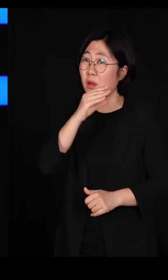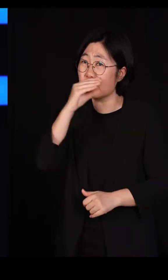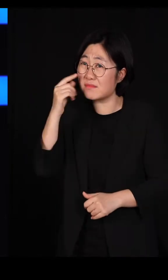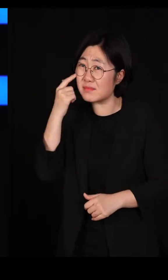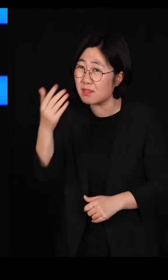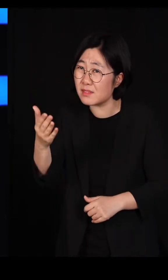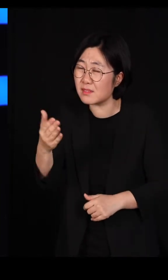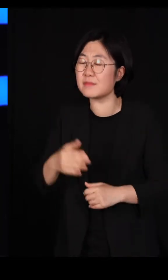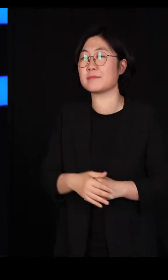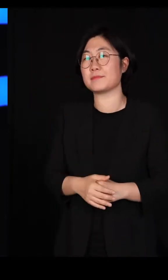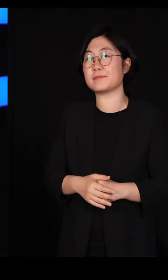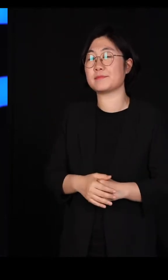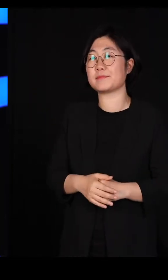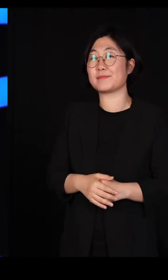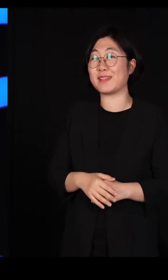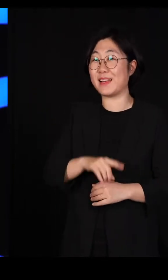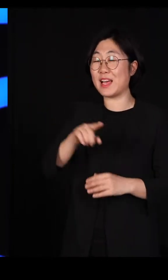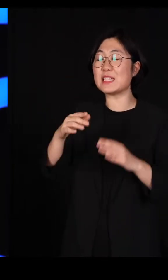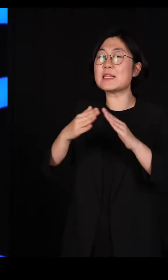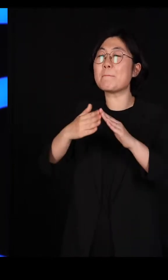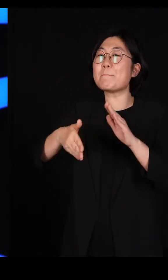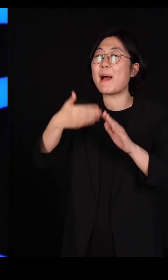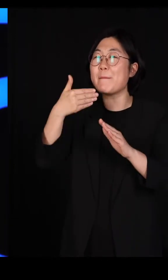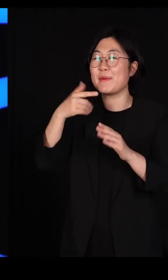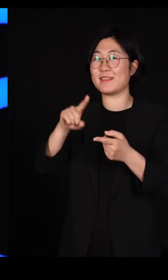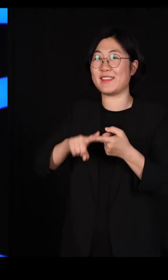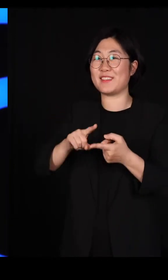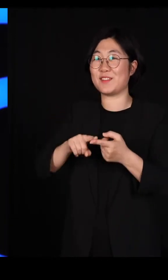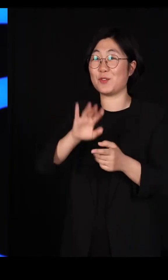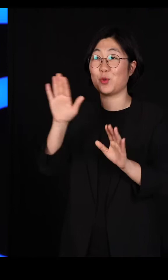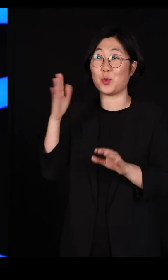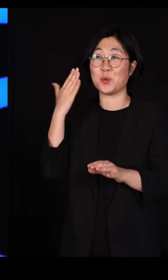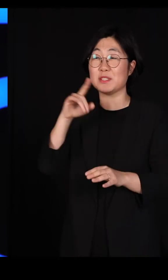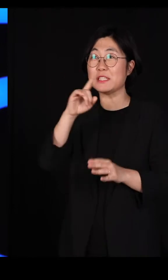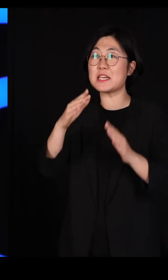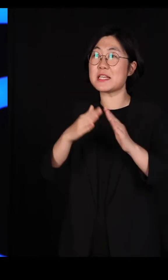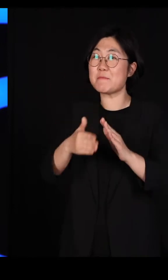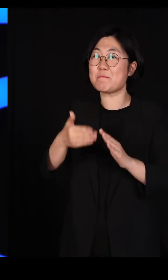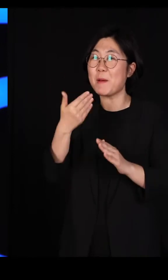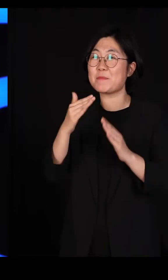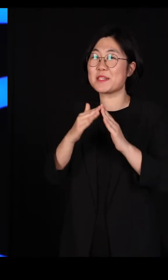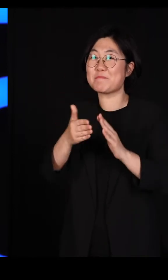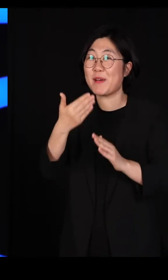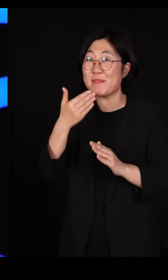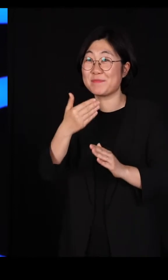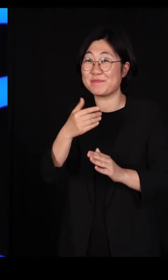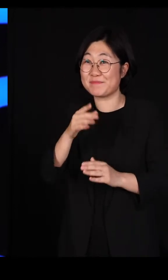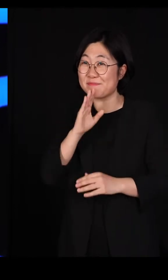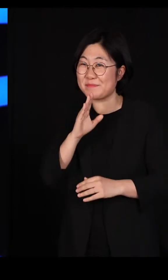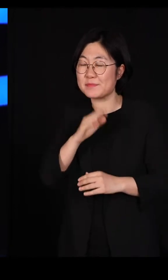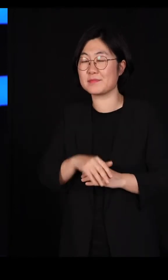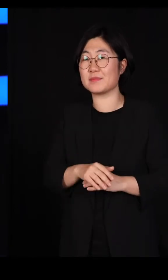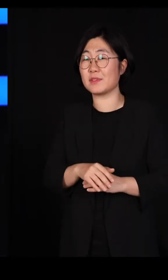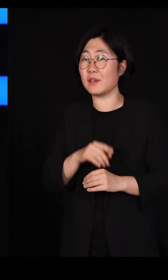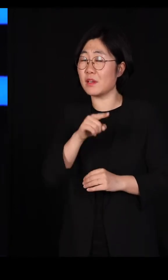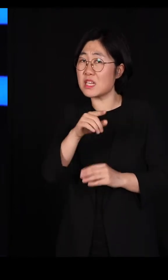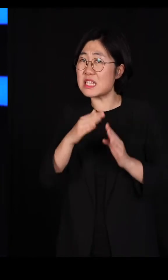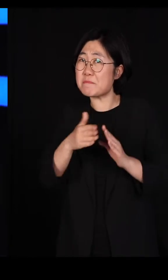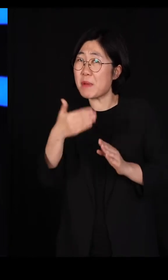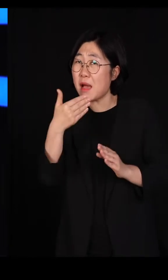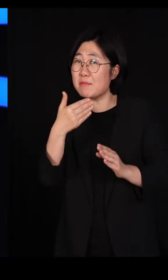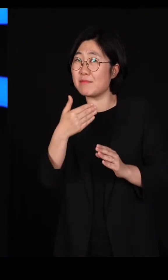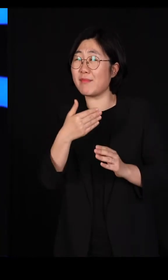우리가 집밥의 가치에 대해서, 특히 요즘 더 많은 사람들이 집밥 하는데, 집밥에 대한